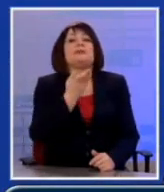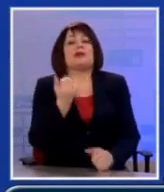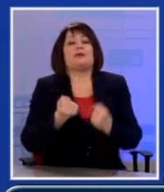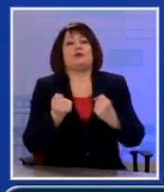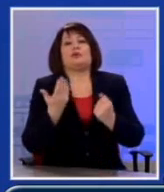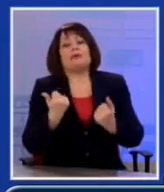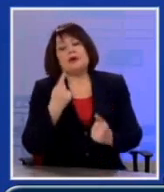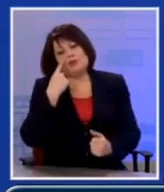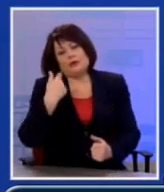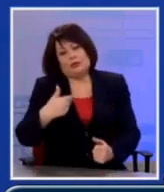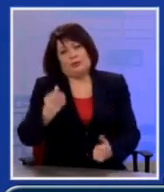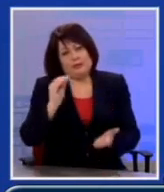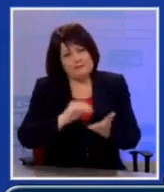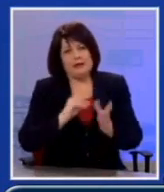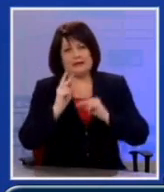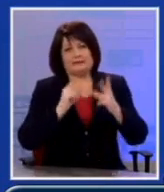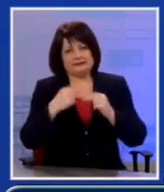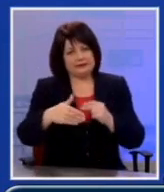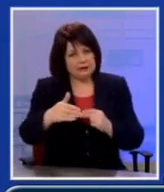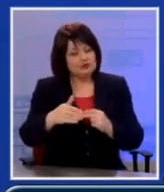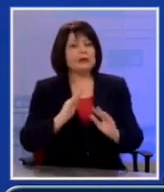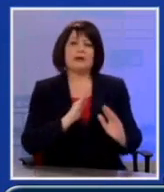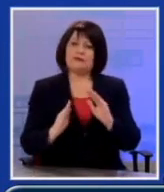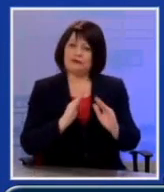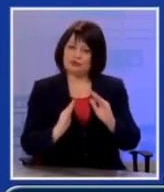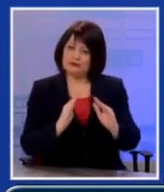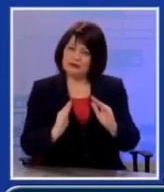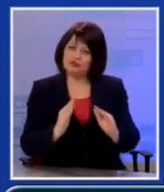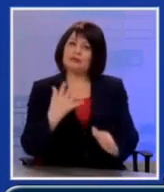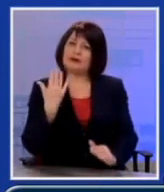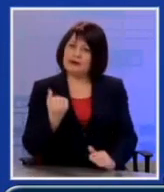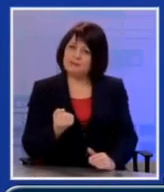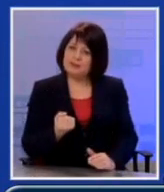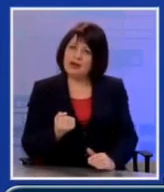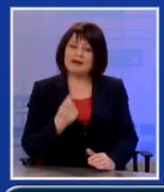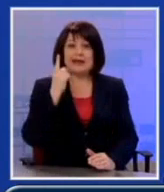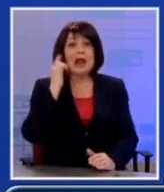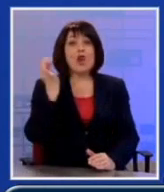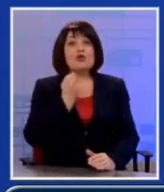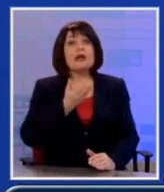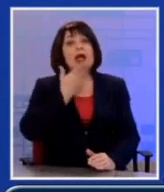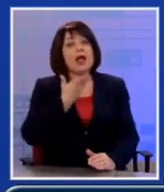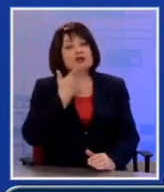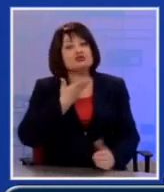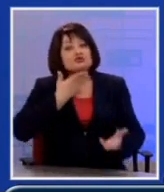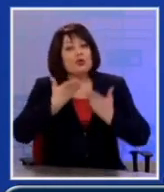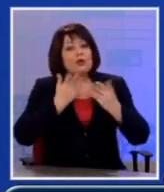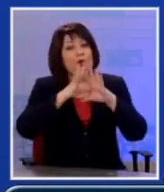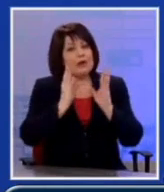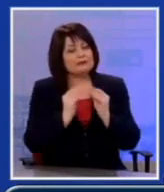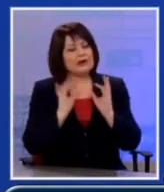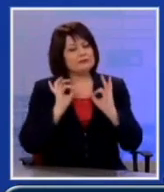αυτό το σκοπό, αλλά και να φροντίσουμε να υπάρξει εκλογήκευση στις δαπάνες και με